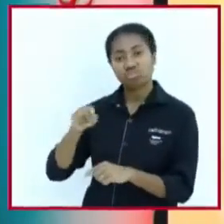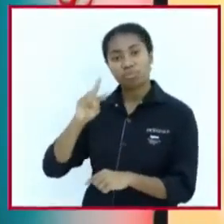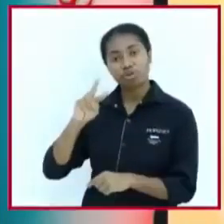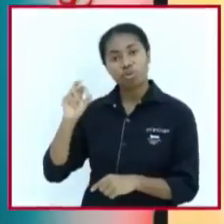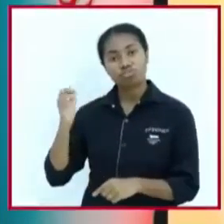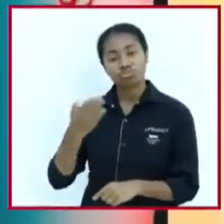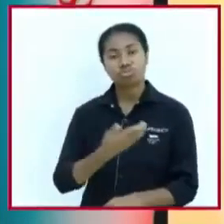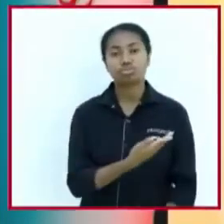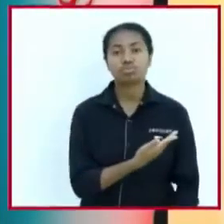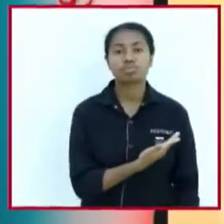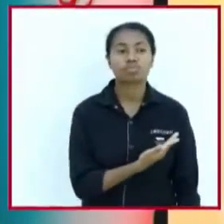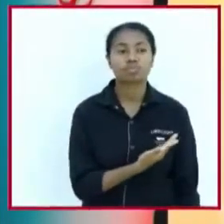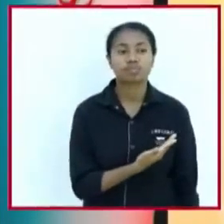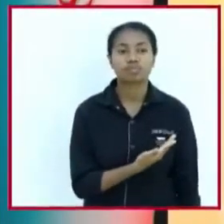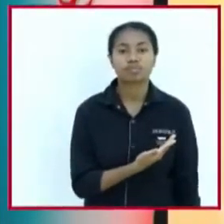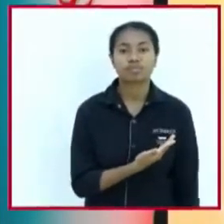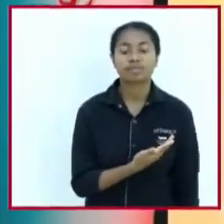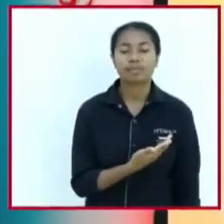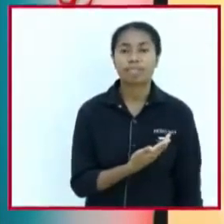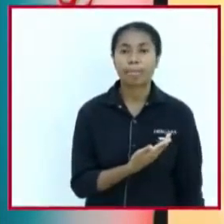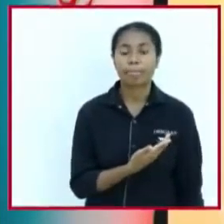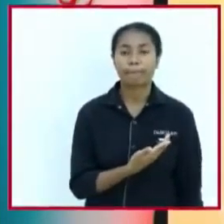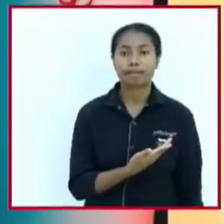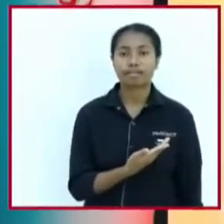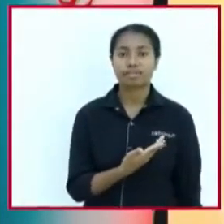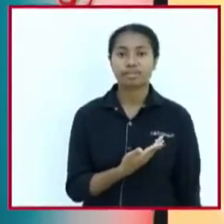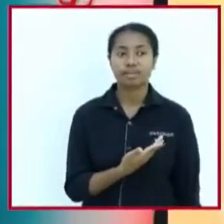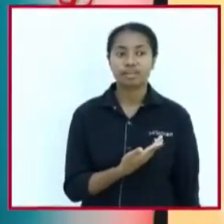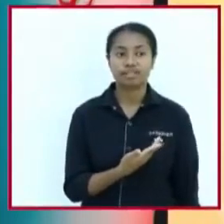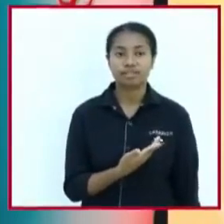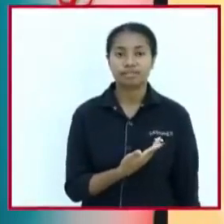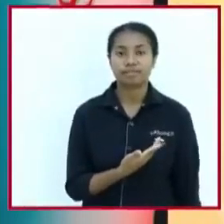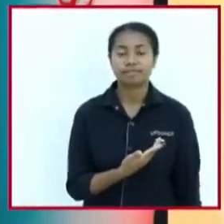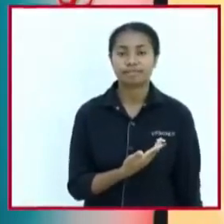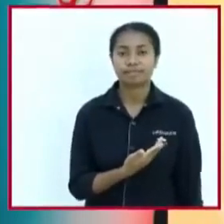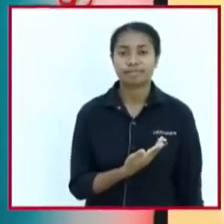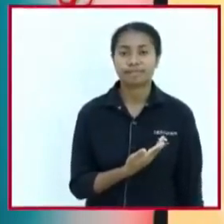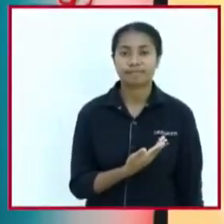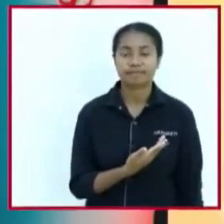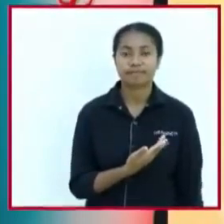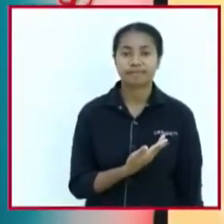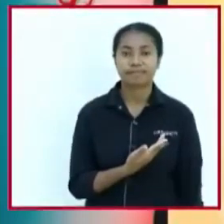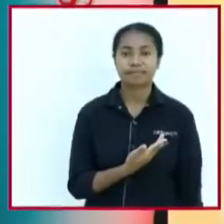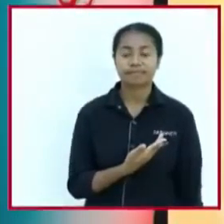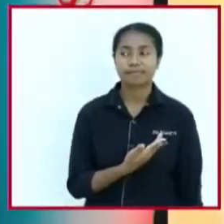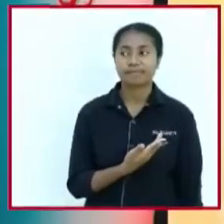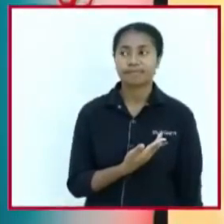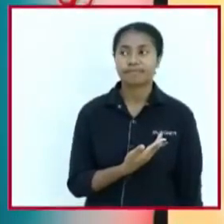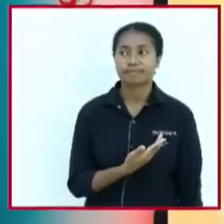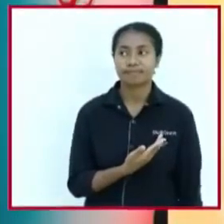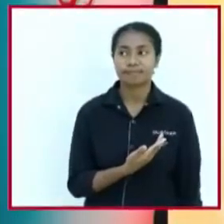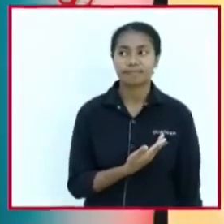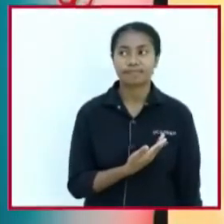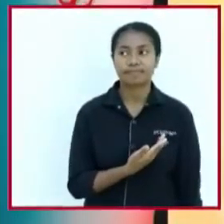menyebut dirimu orang Yahudi dan Bersandar kepada hukum Taurat bermegah dalam Allah kau akan kehendaknya kalau punya hukum Taurat tokek